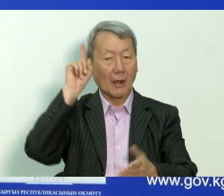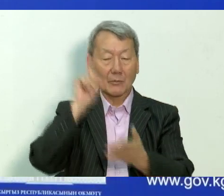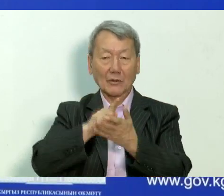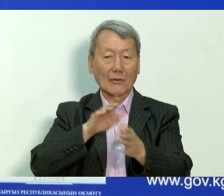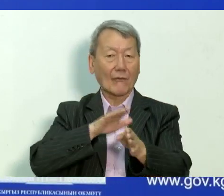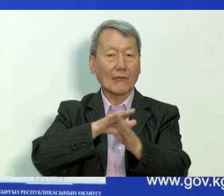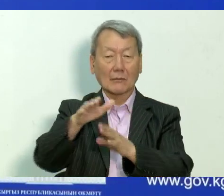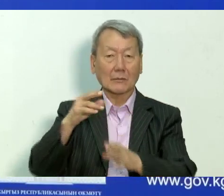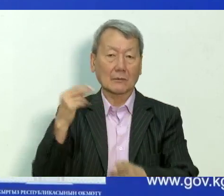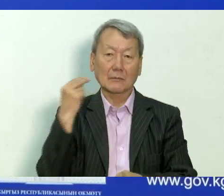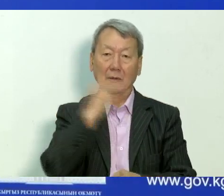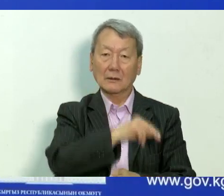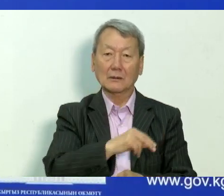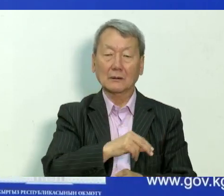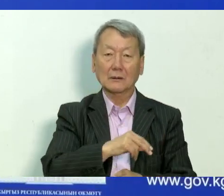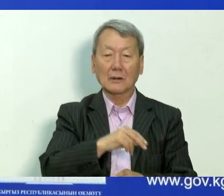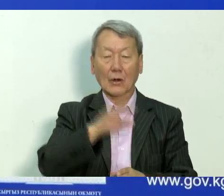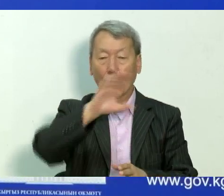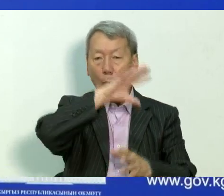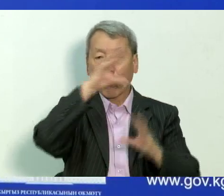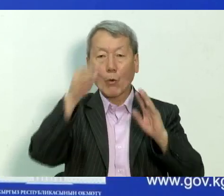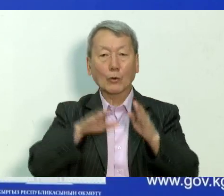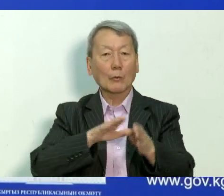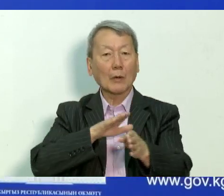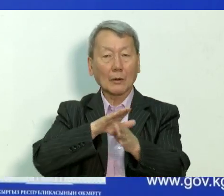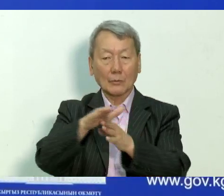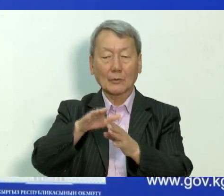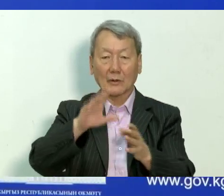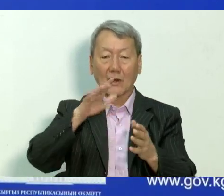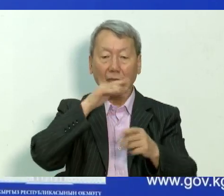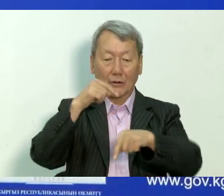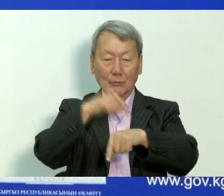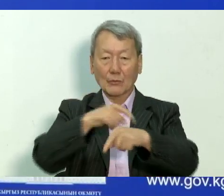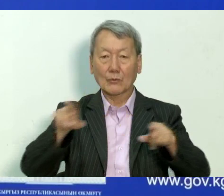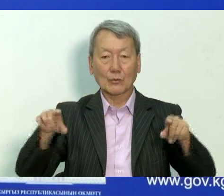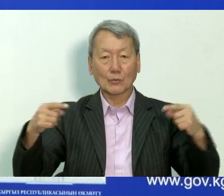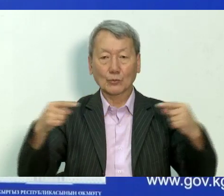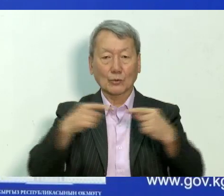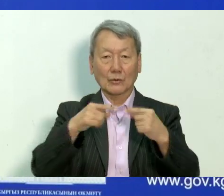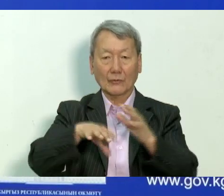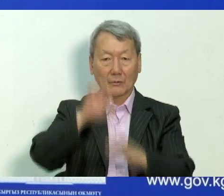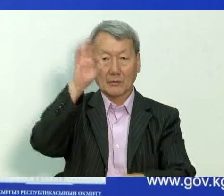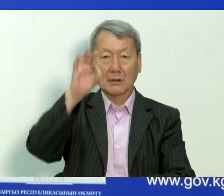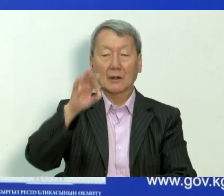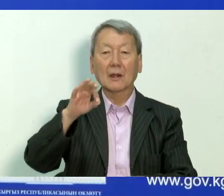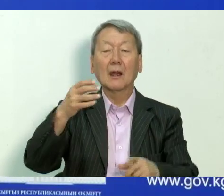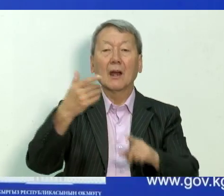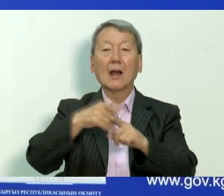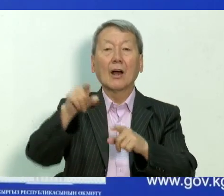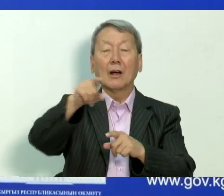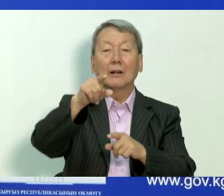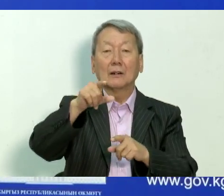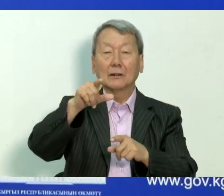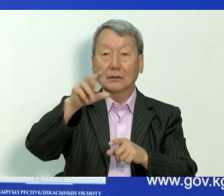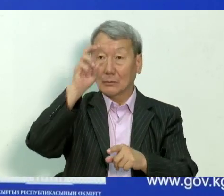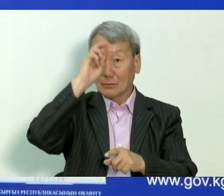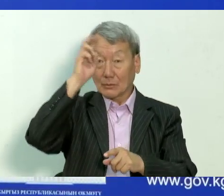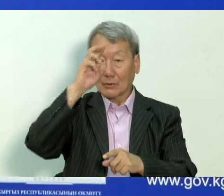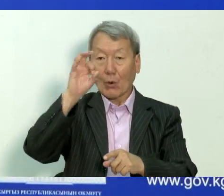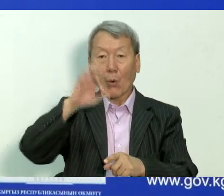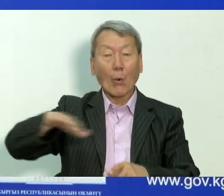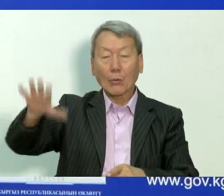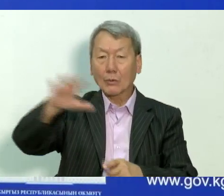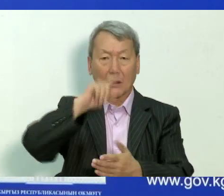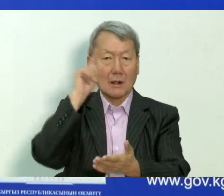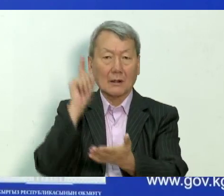выполнены качественно, в полном объеме и в положенный срок. Каждый государственный орган и каждая область